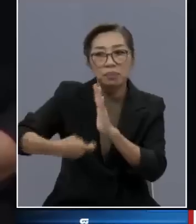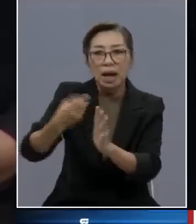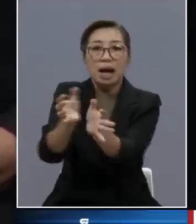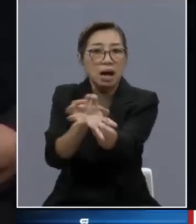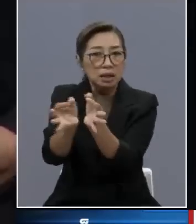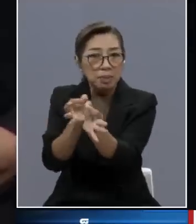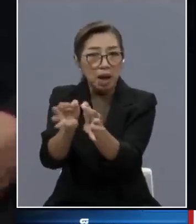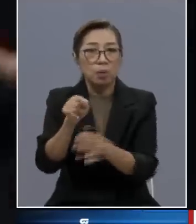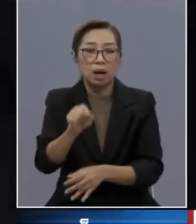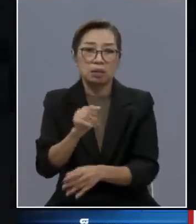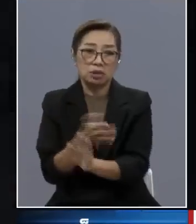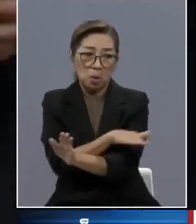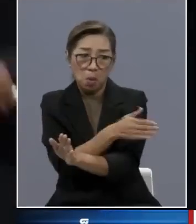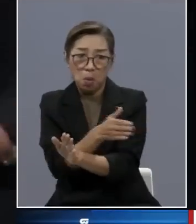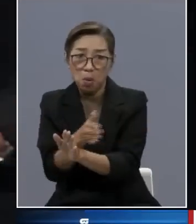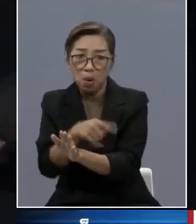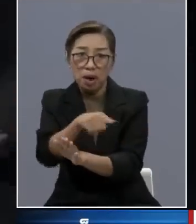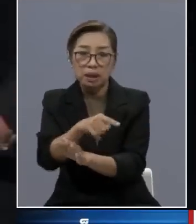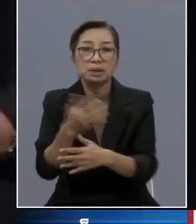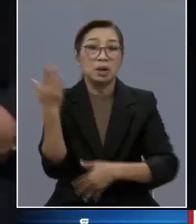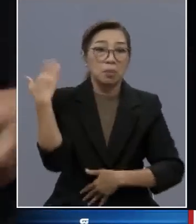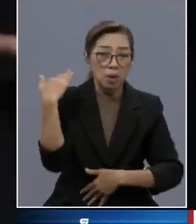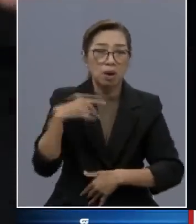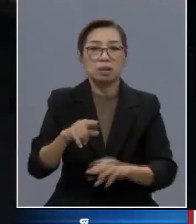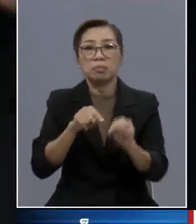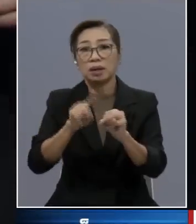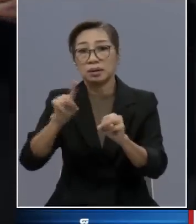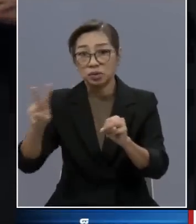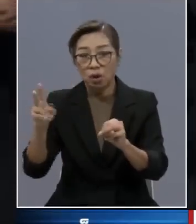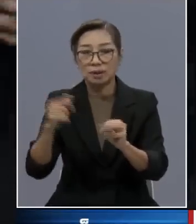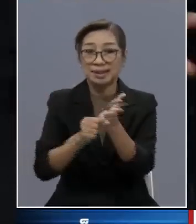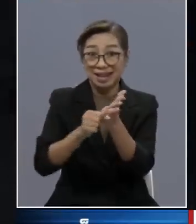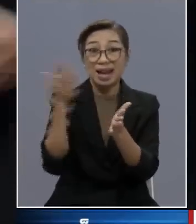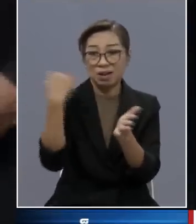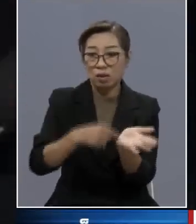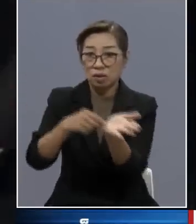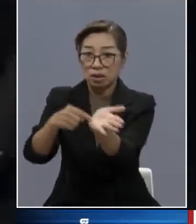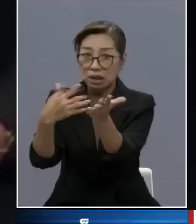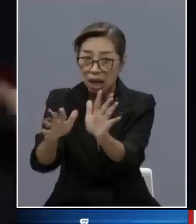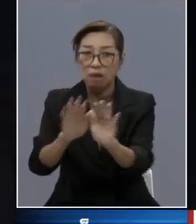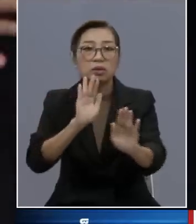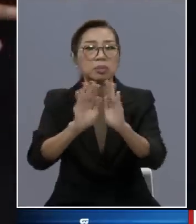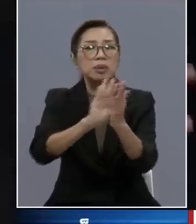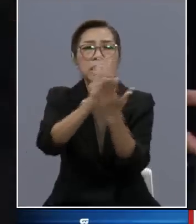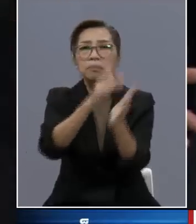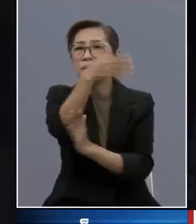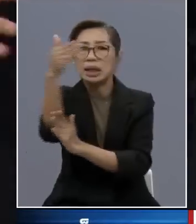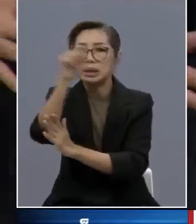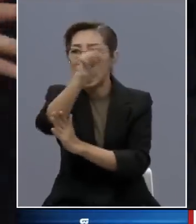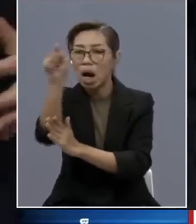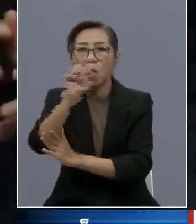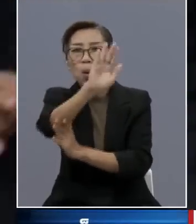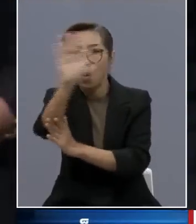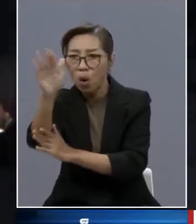ว่าสิ่งที่เกิดขึ้นที่เราได้ยื่นไปแล้วหรือว่าเมื่อเปรียบเทียบกับความเป็นสากลก็ดีนะครับแล้วก็ใน MOU